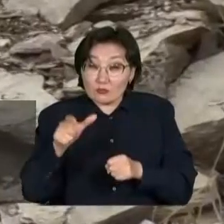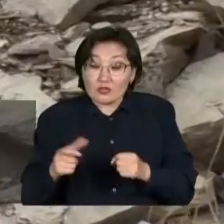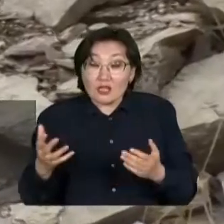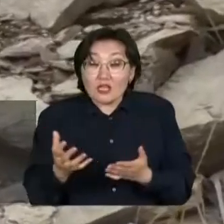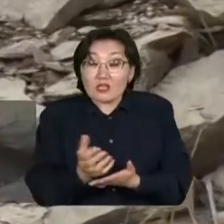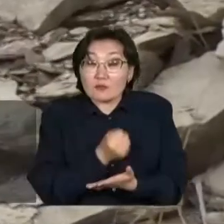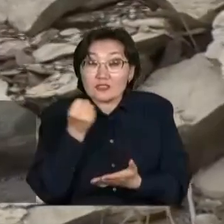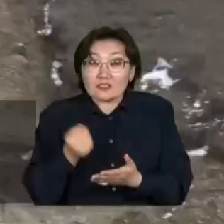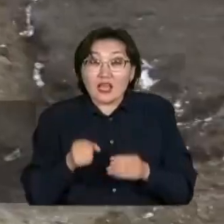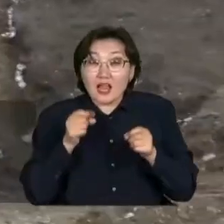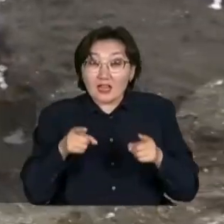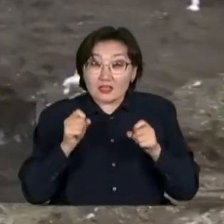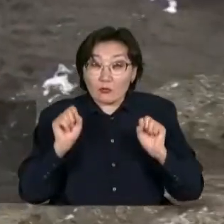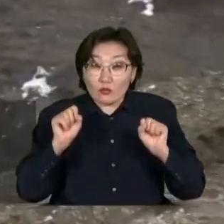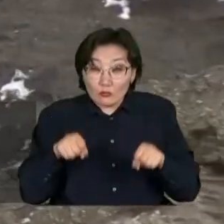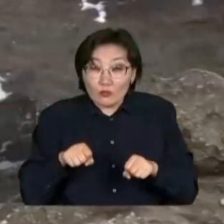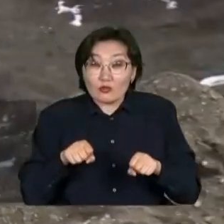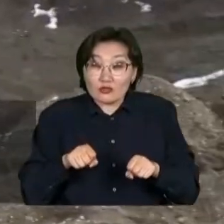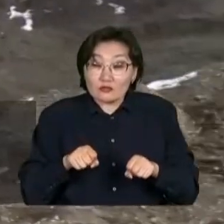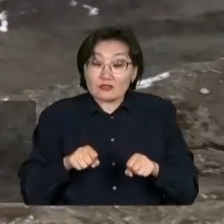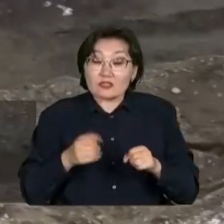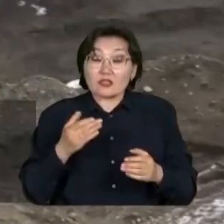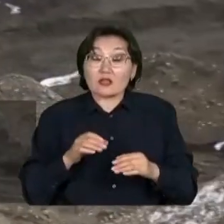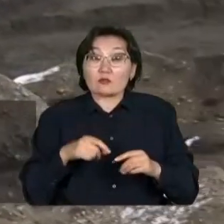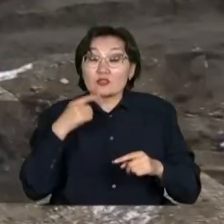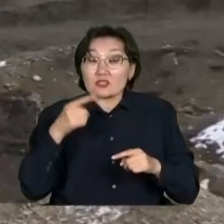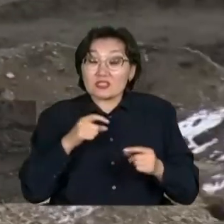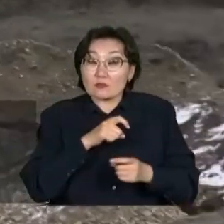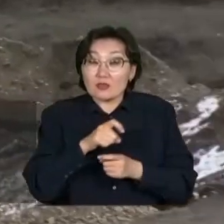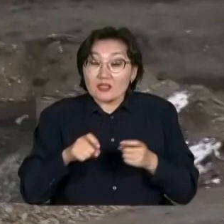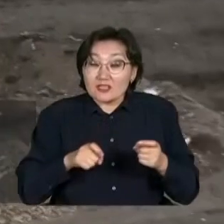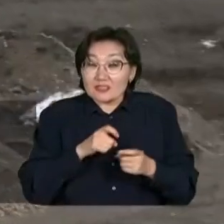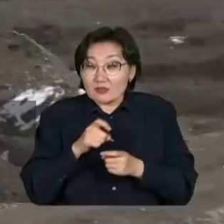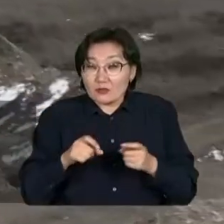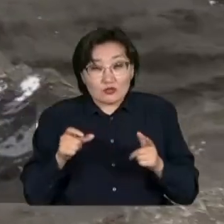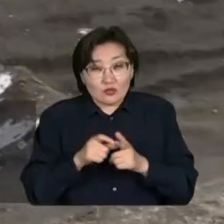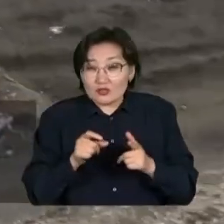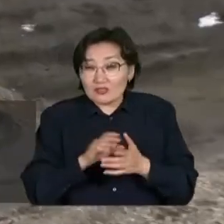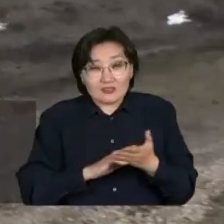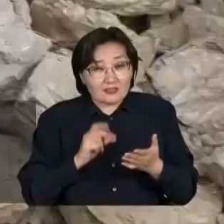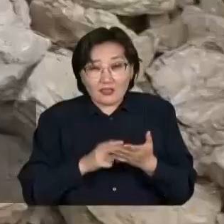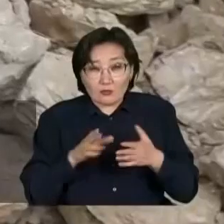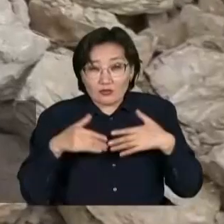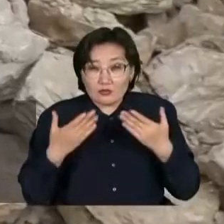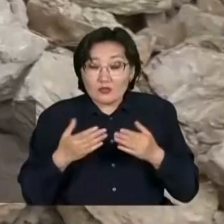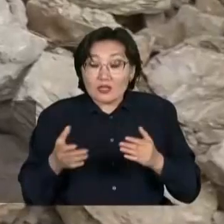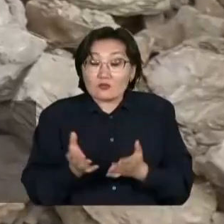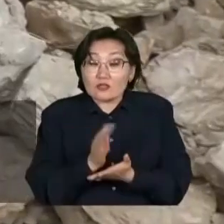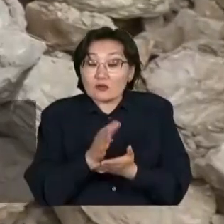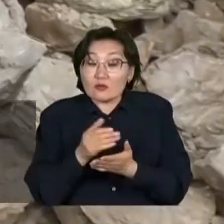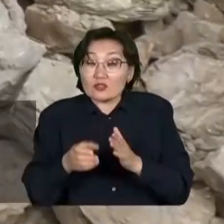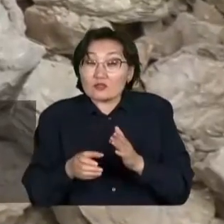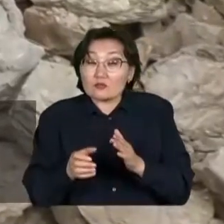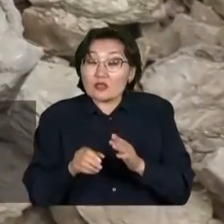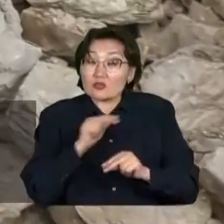алып жатқаны алтын болуы да мүмкін деп отыр. Дегенмен ел аузындағы сөзді ешкім растай алмаған. Анықтай кетейік, қазба жұмысын